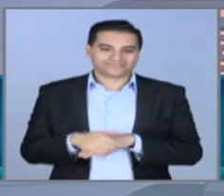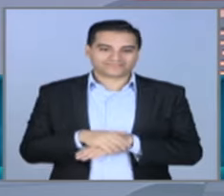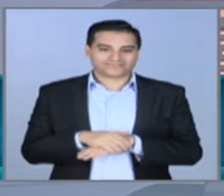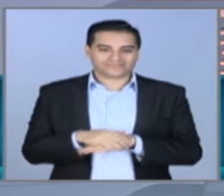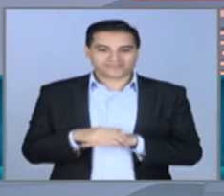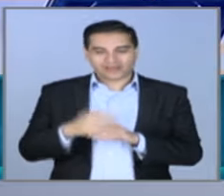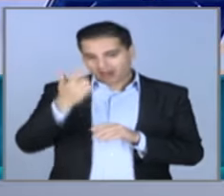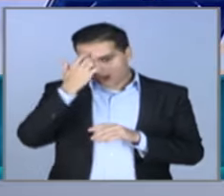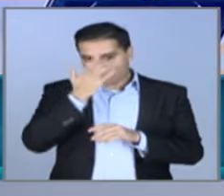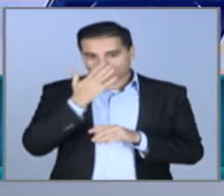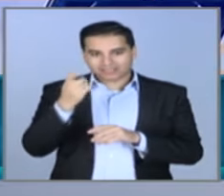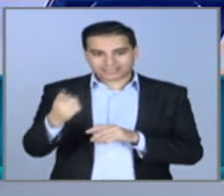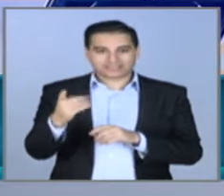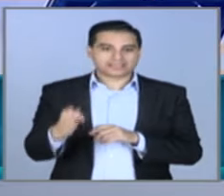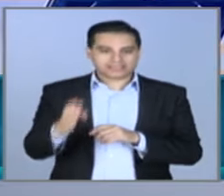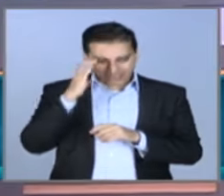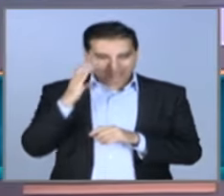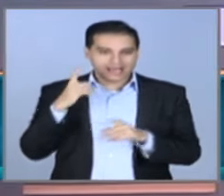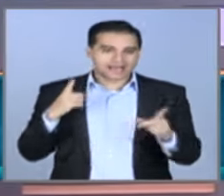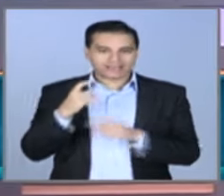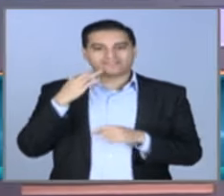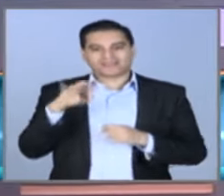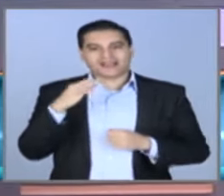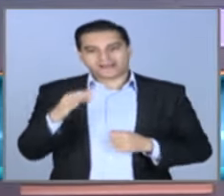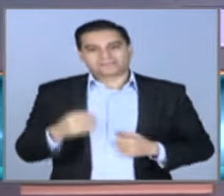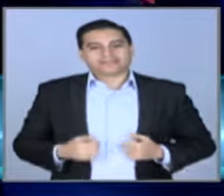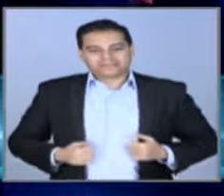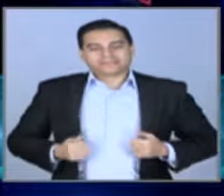أنور السادات. محمد أنور السادات، الهدف الذهبي